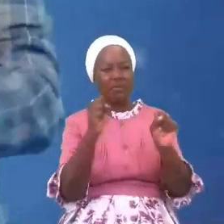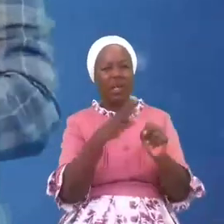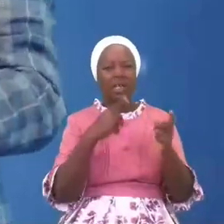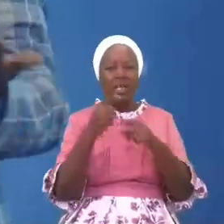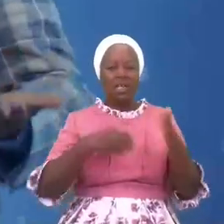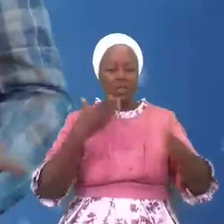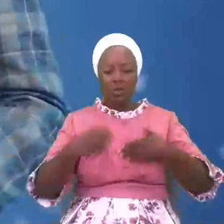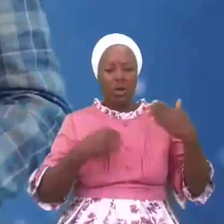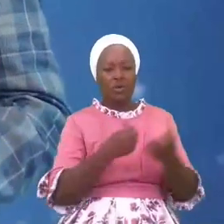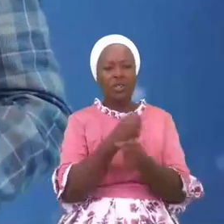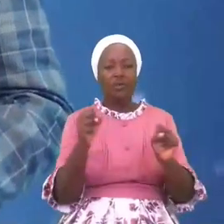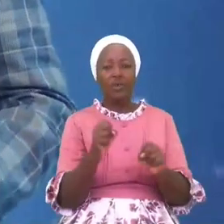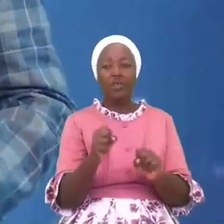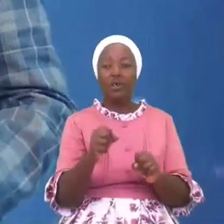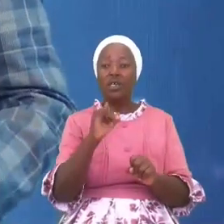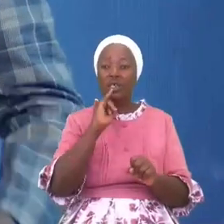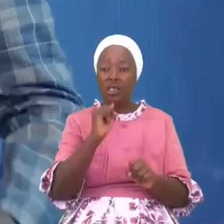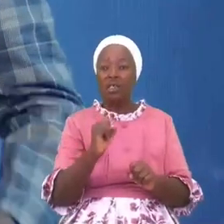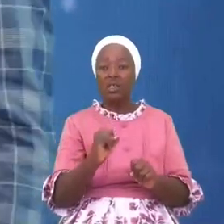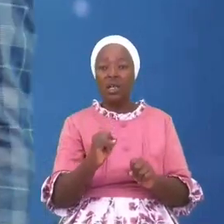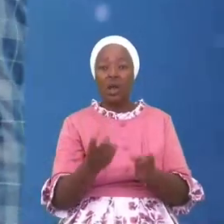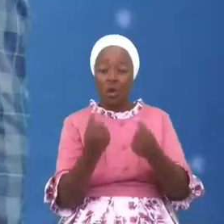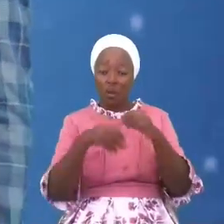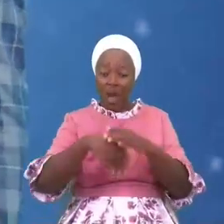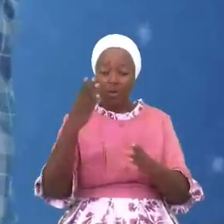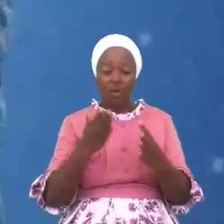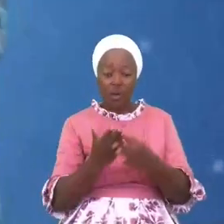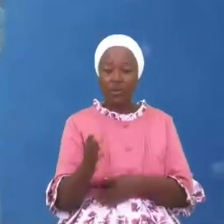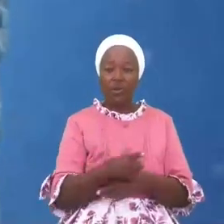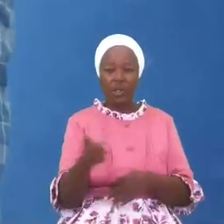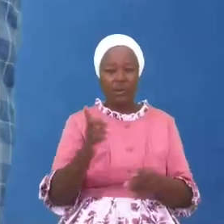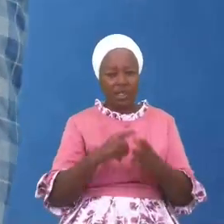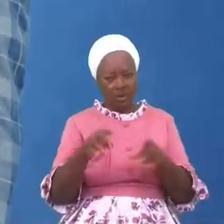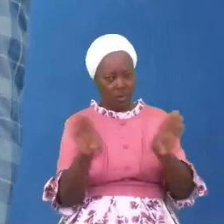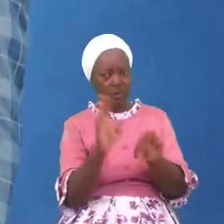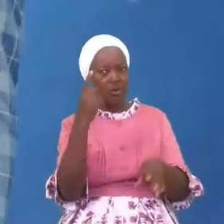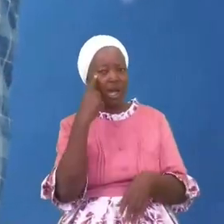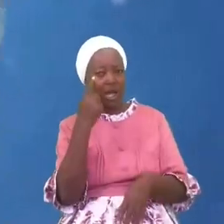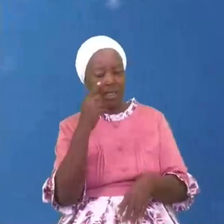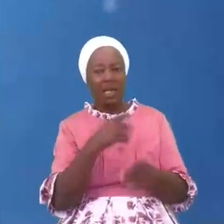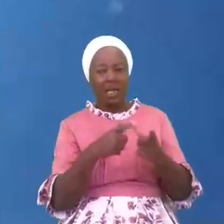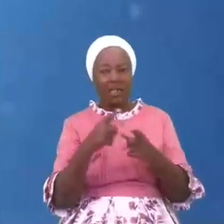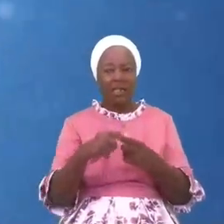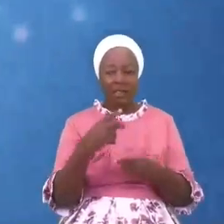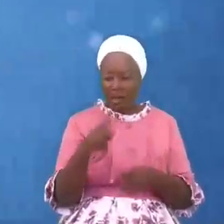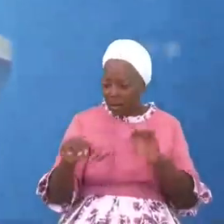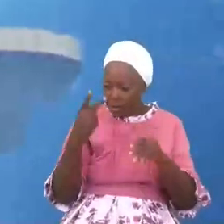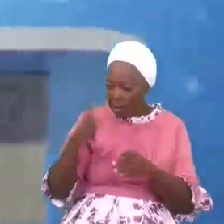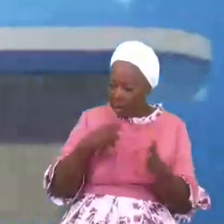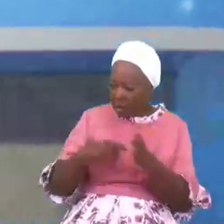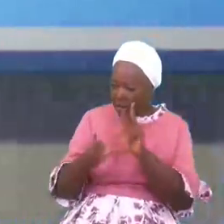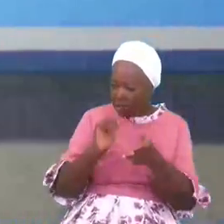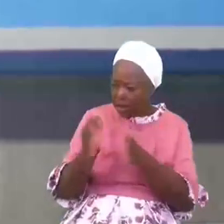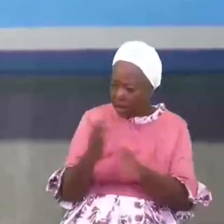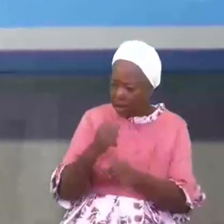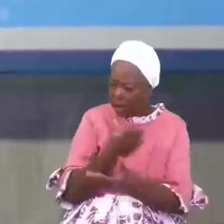du salut est en train de se manifester, et toi tu fermes les yeux, est-ce que tu vois